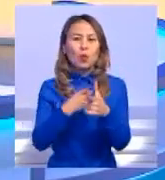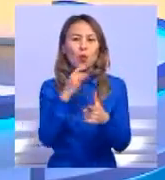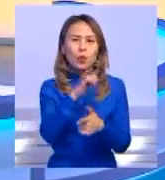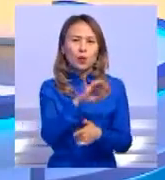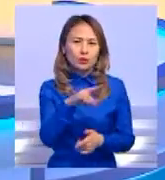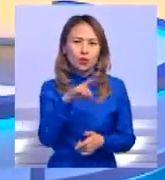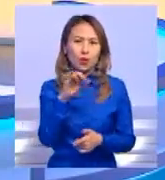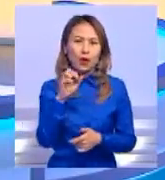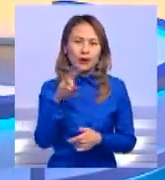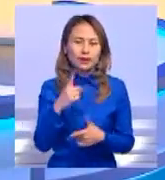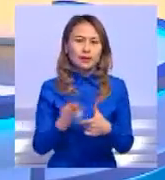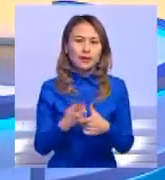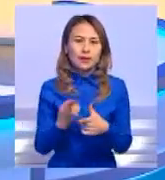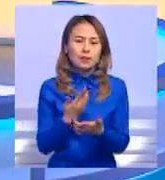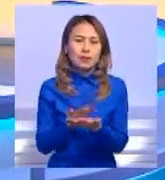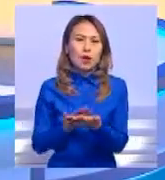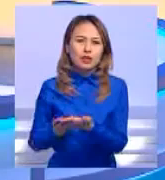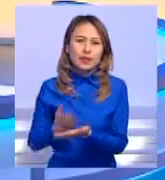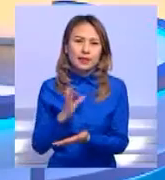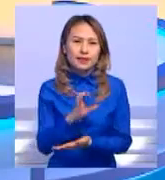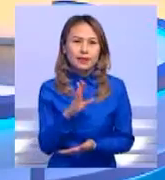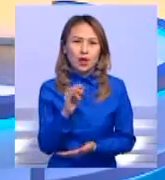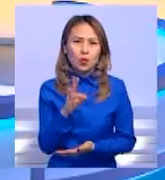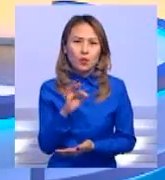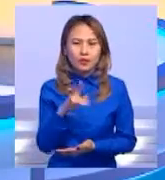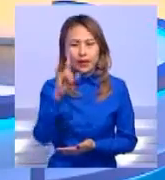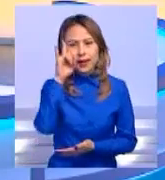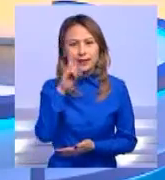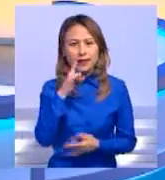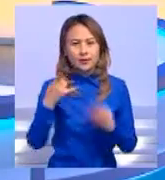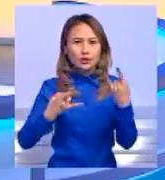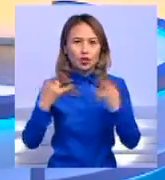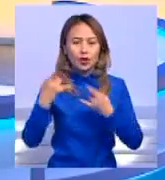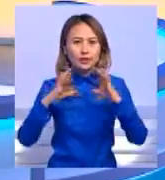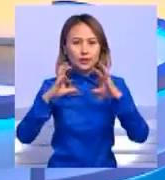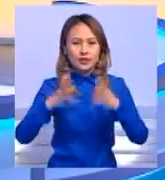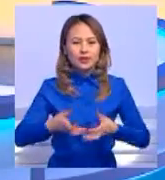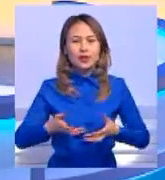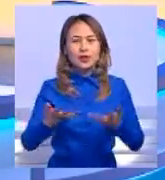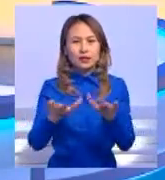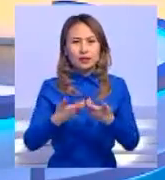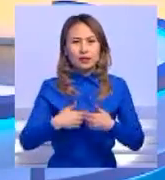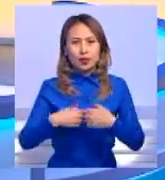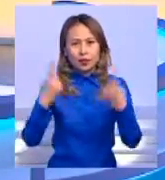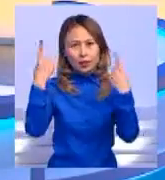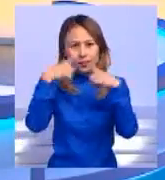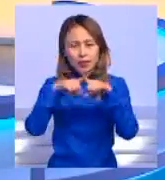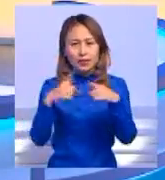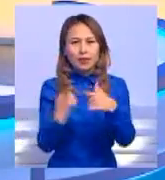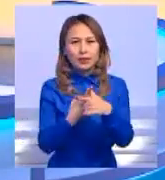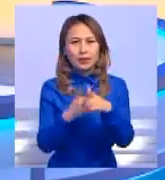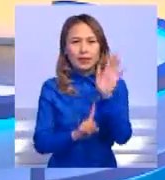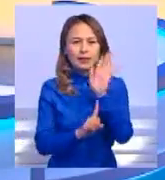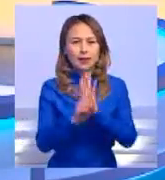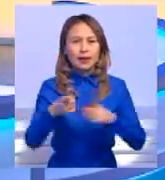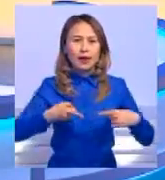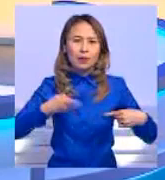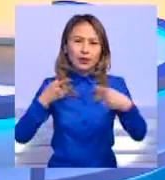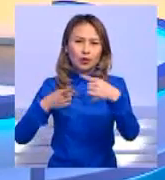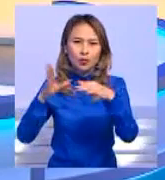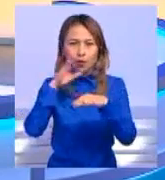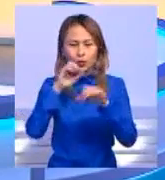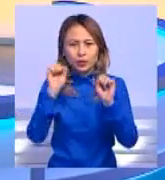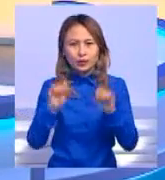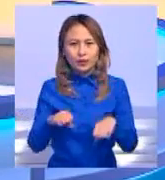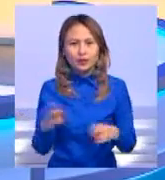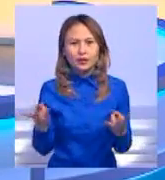Worldwide аймақтық кеңесінің басшысы Сергей Становкин Қазақстандық телеарнадағы жаһандық цифрлы технологиялар заманында бәсекеге